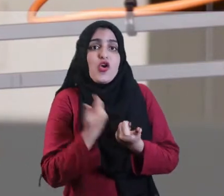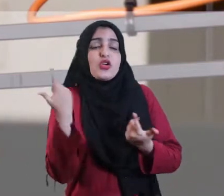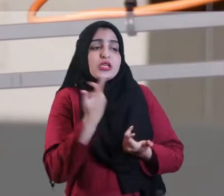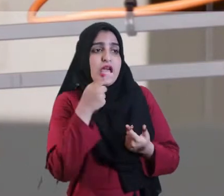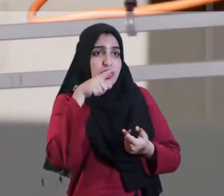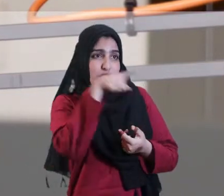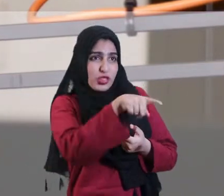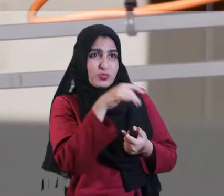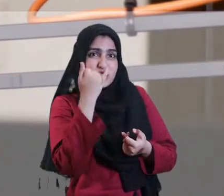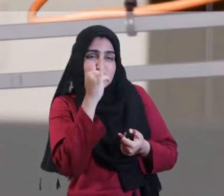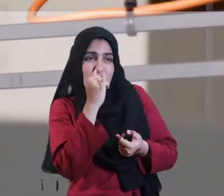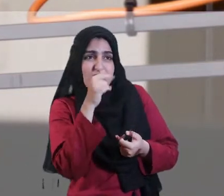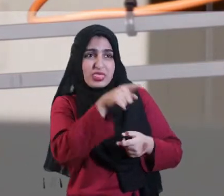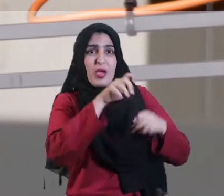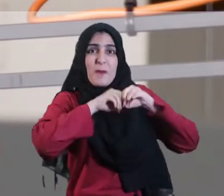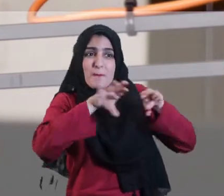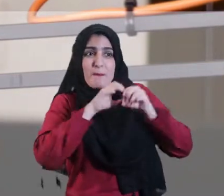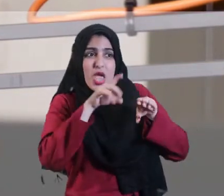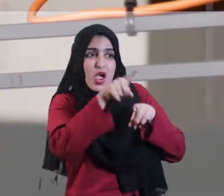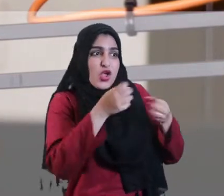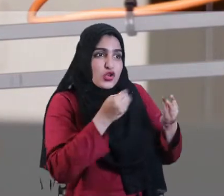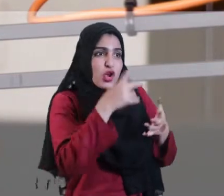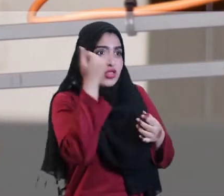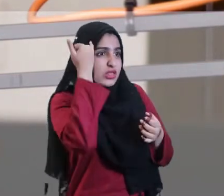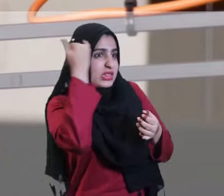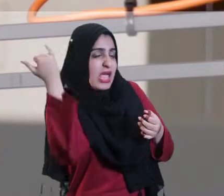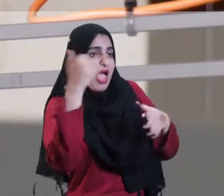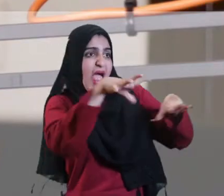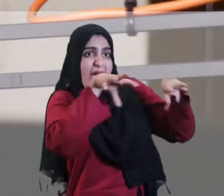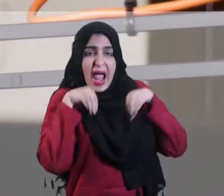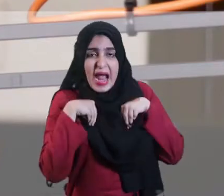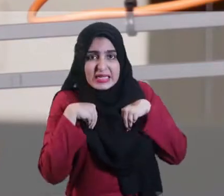videos 98100 मीडिया